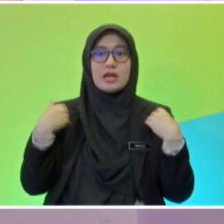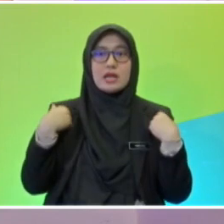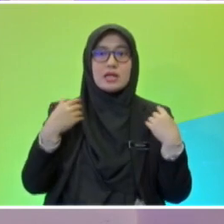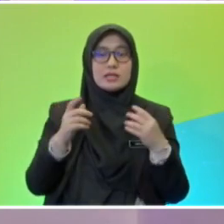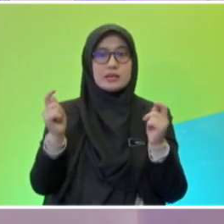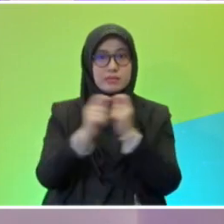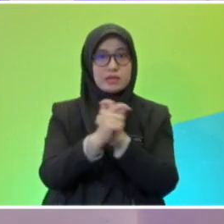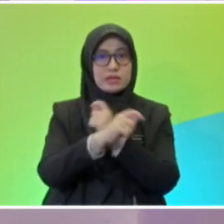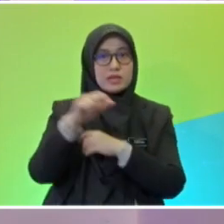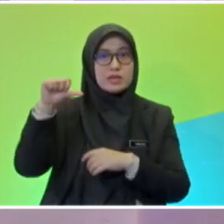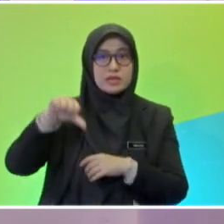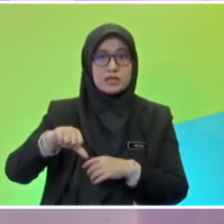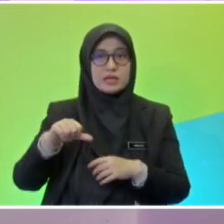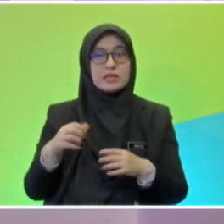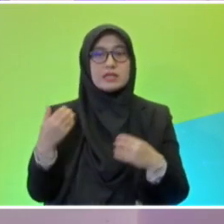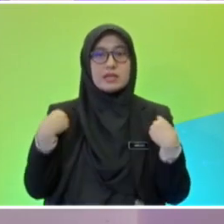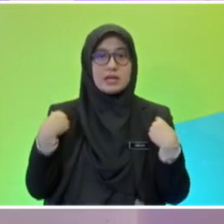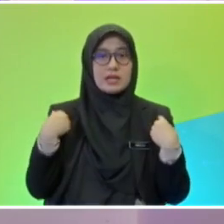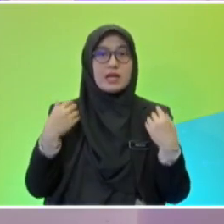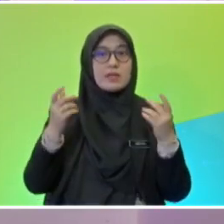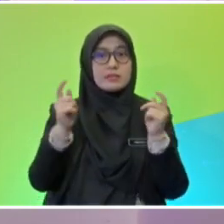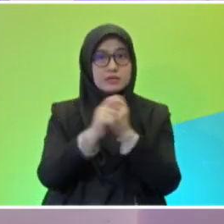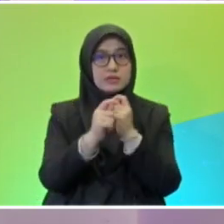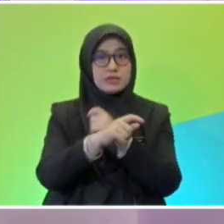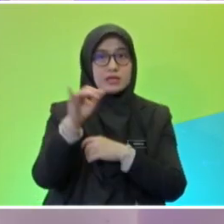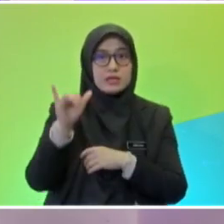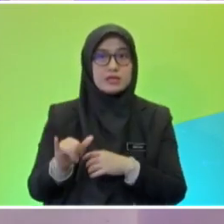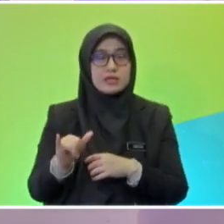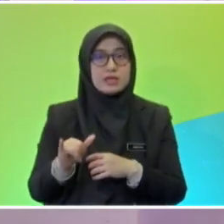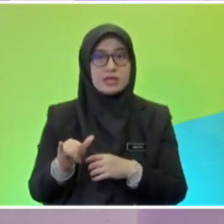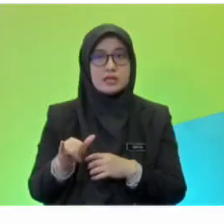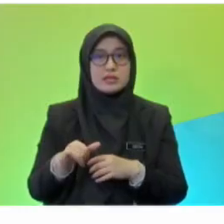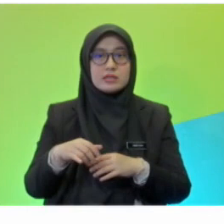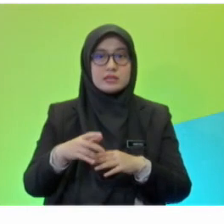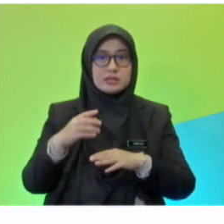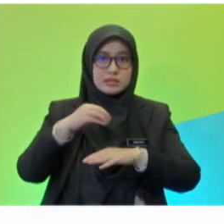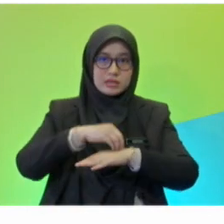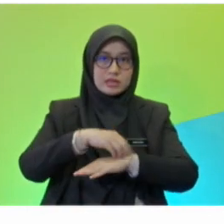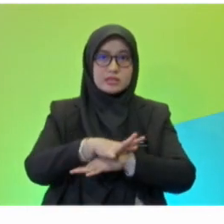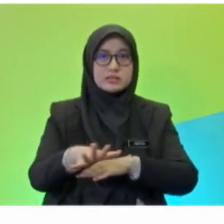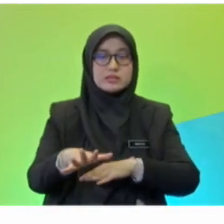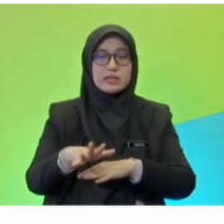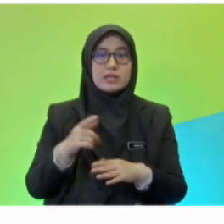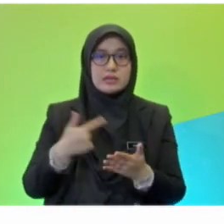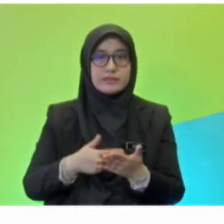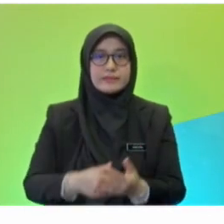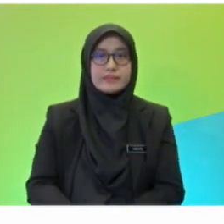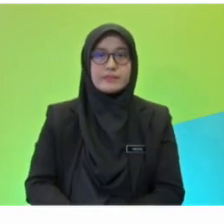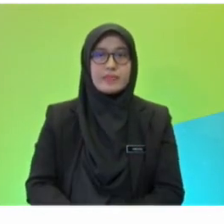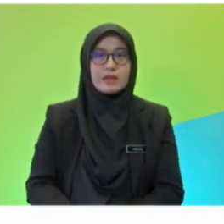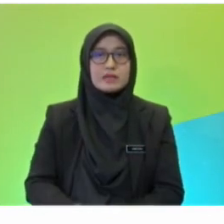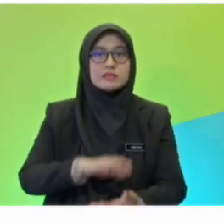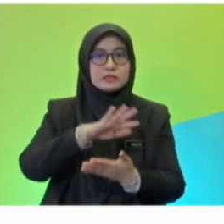akibat yang pertama masyarakat Kabupaten bangkit menentang biti jadi Setelah semua bendera yang tak kuasa tidak menjadi